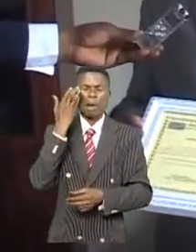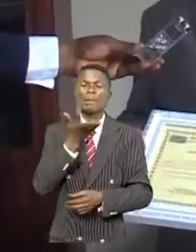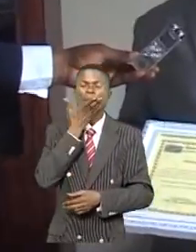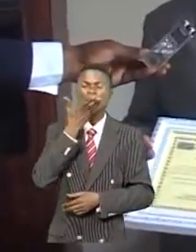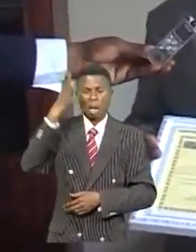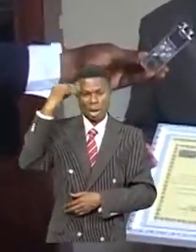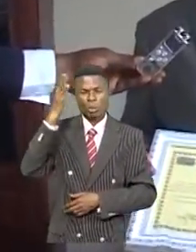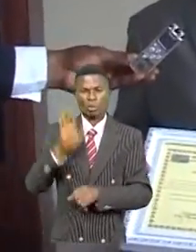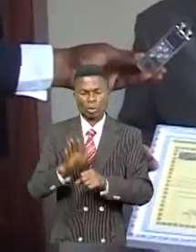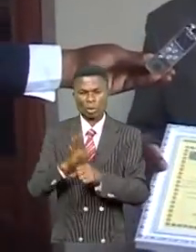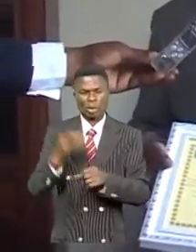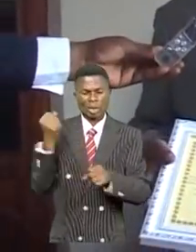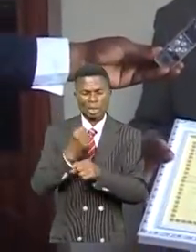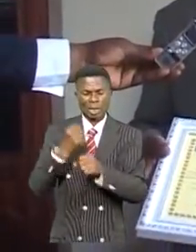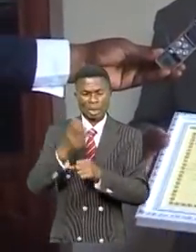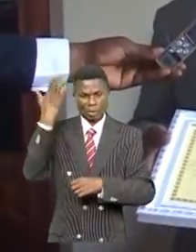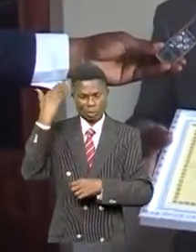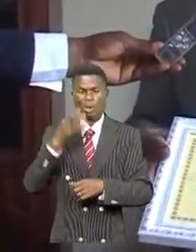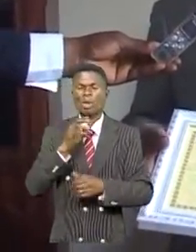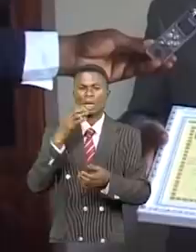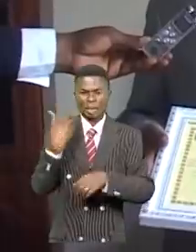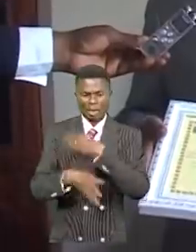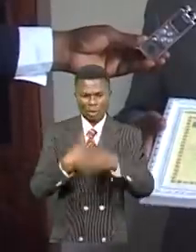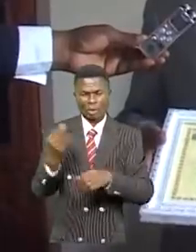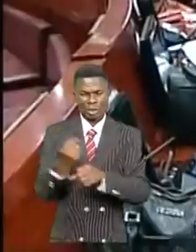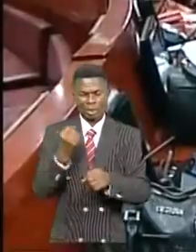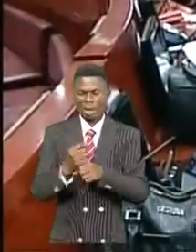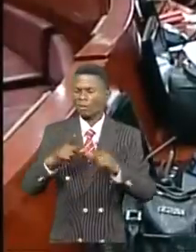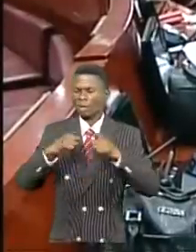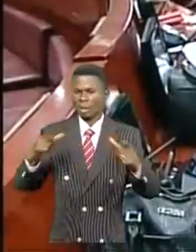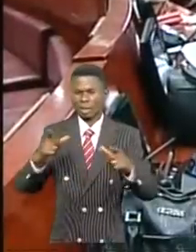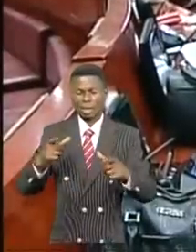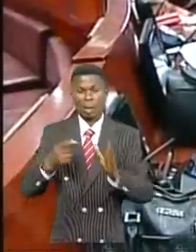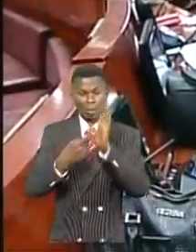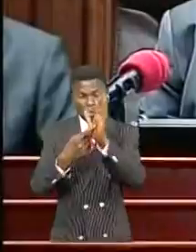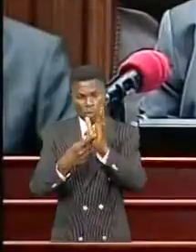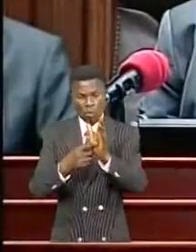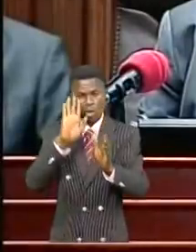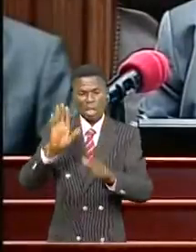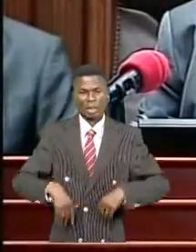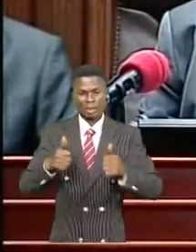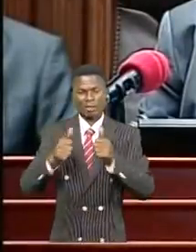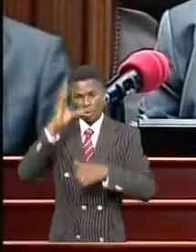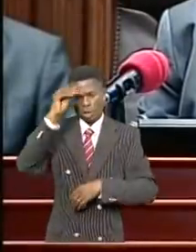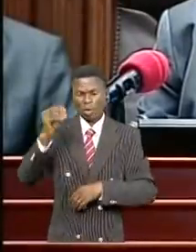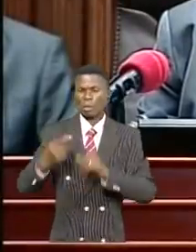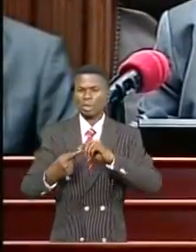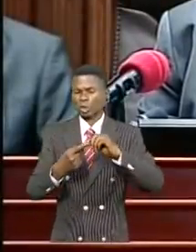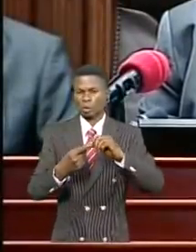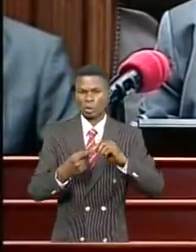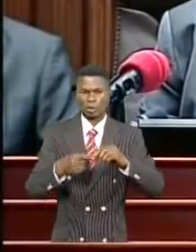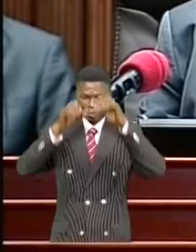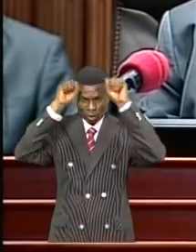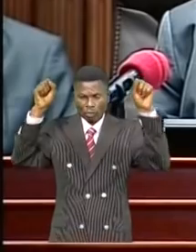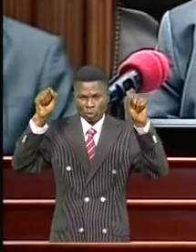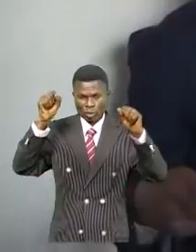ont vécu dans un passé récent les réalisations de cette grande figure. Pour illustrer ce parcours hors normes, exceptionnel, le président